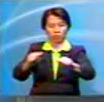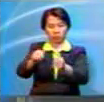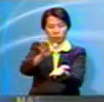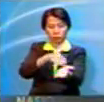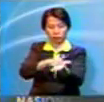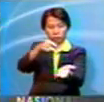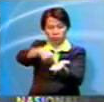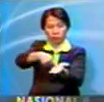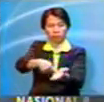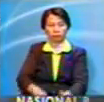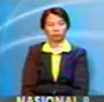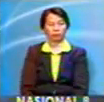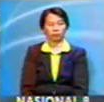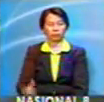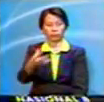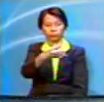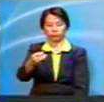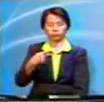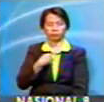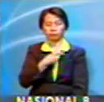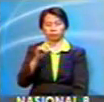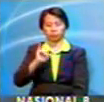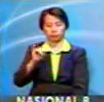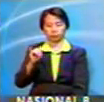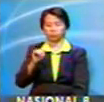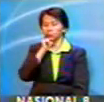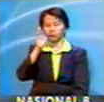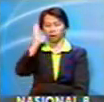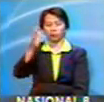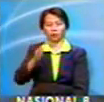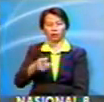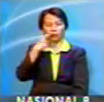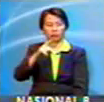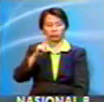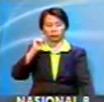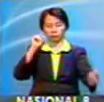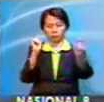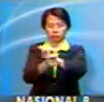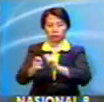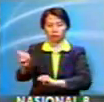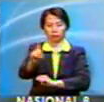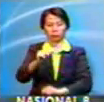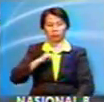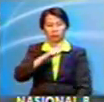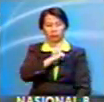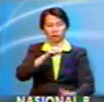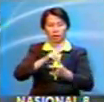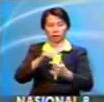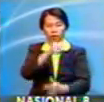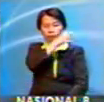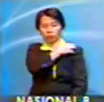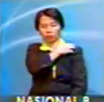ini. Dan kita juga tidak akan hesitate untuk tukar mana-mana anggota ataupun